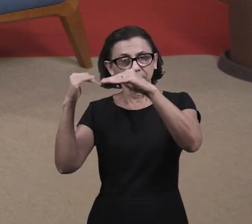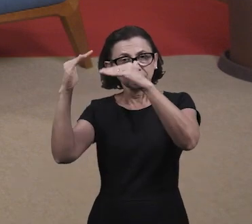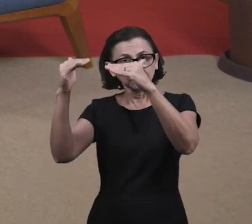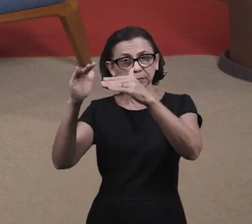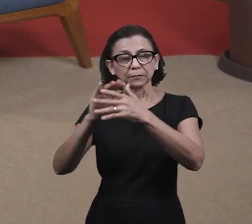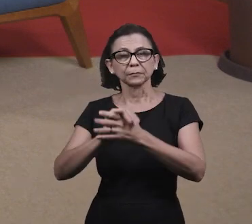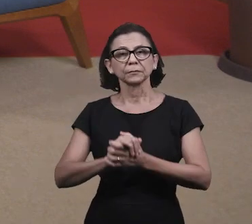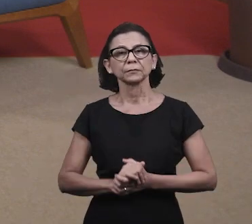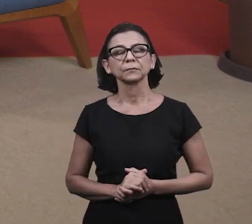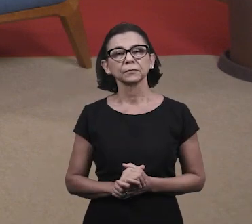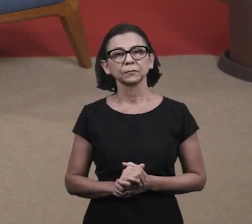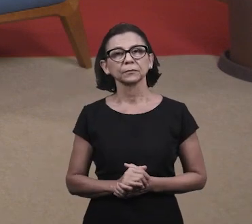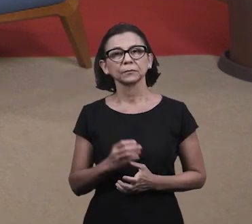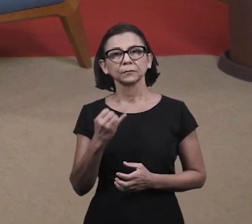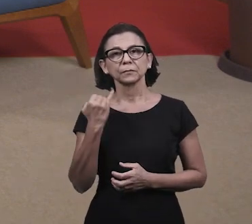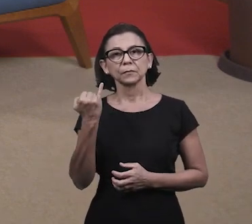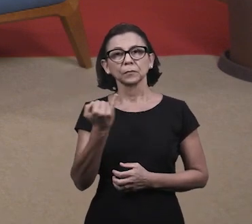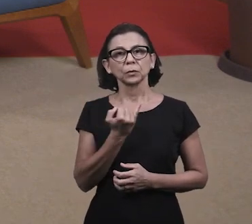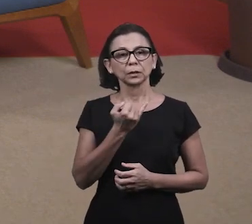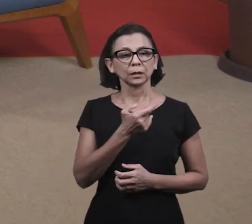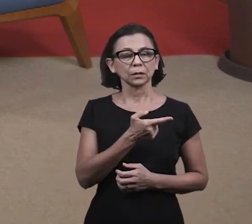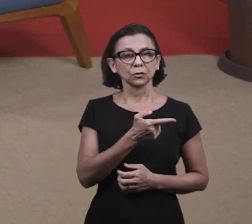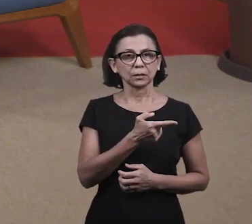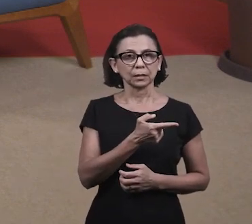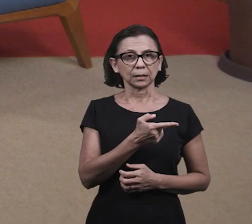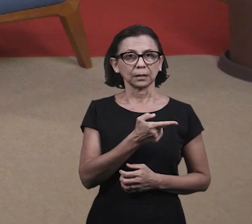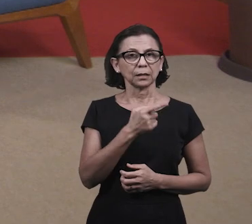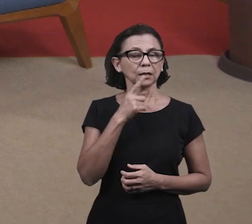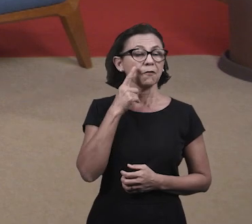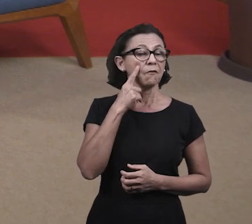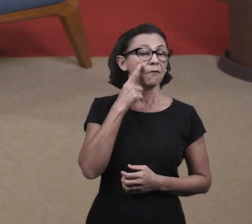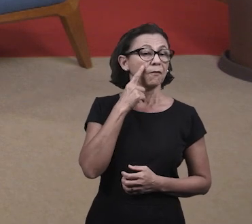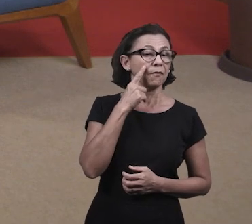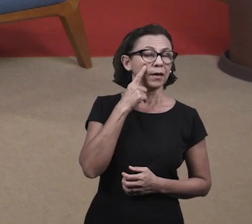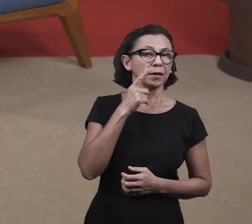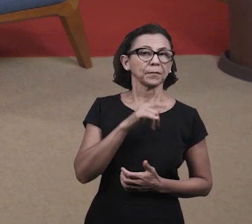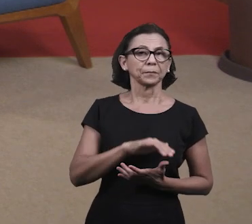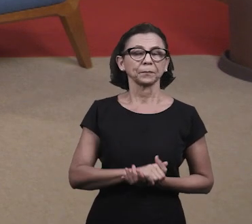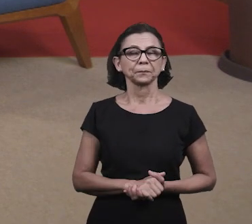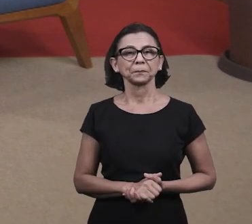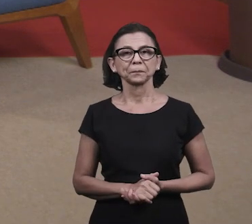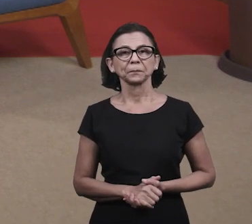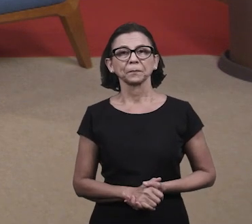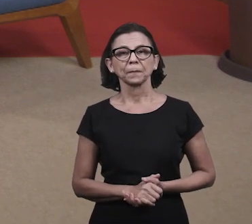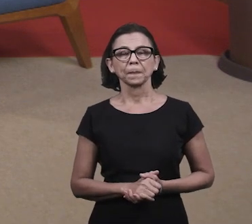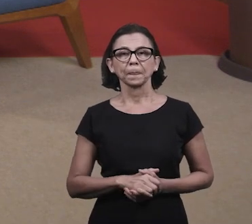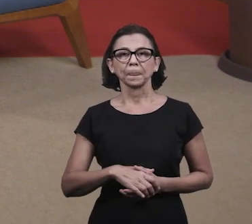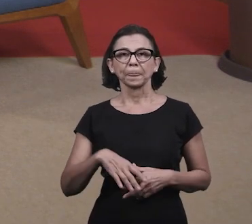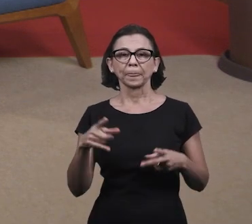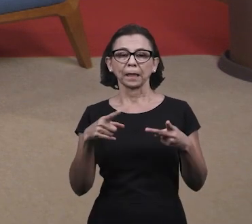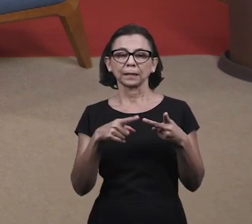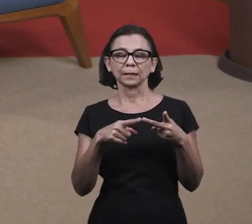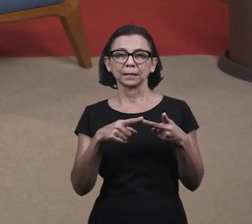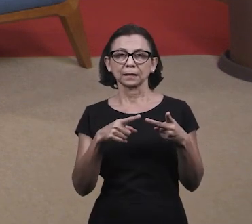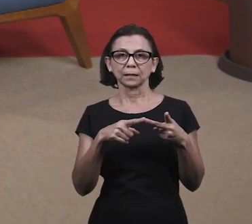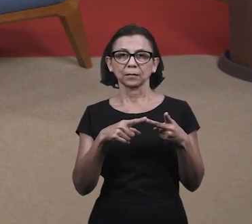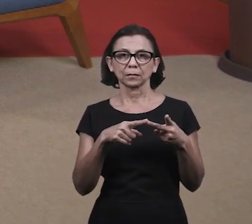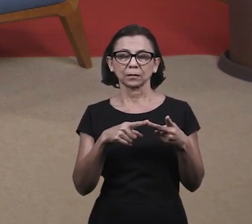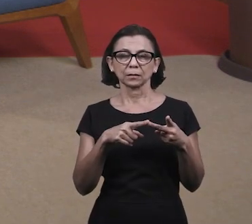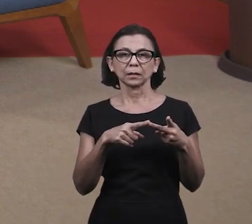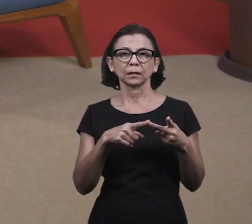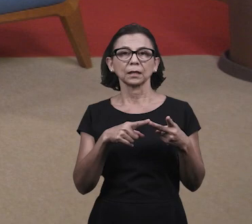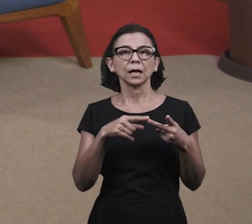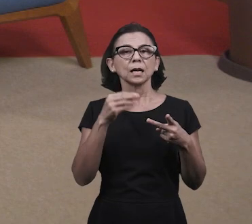Et il y a un processus. D'abord, il est important de voir. Le deuxième texte,